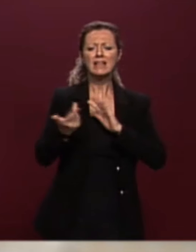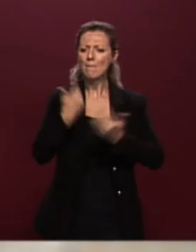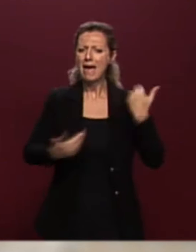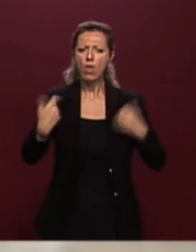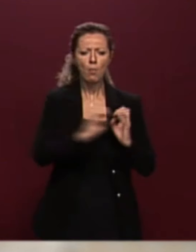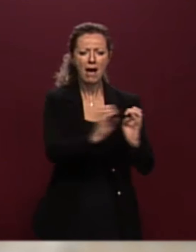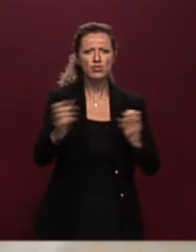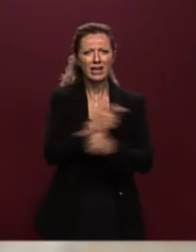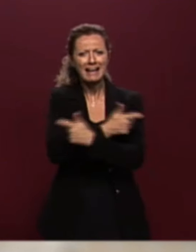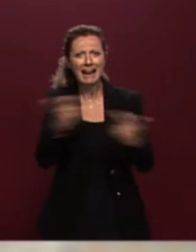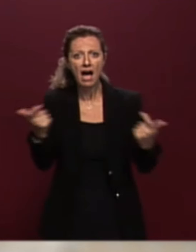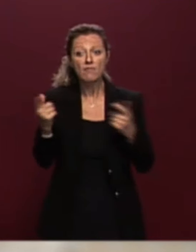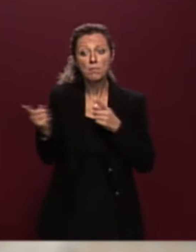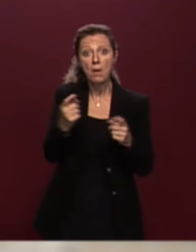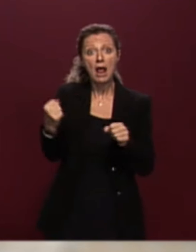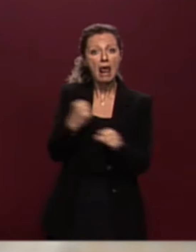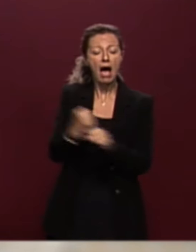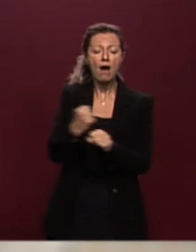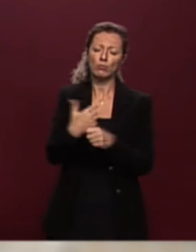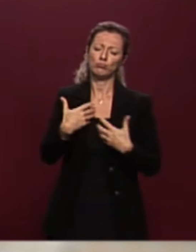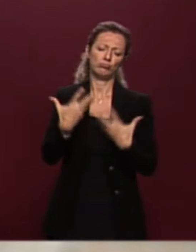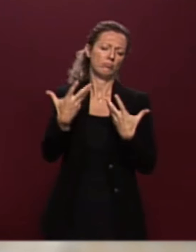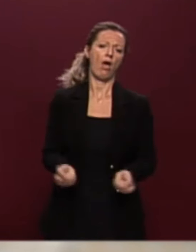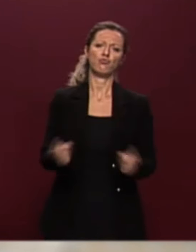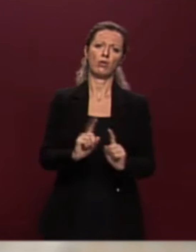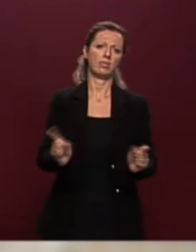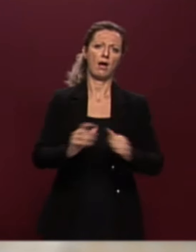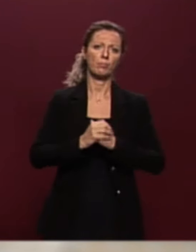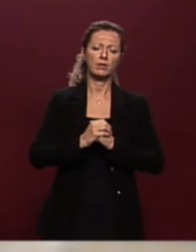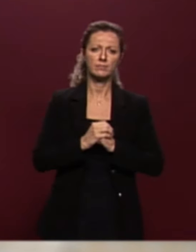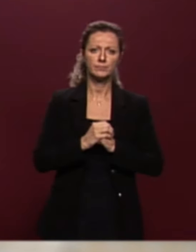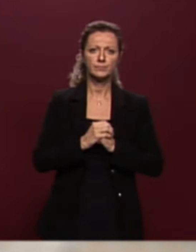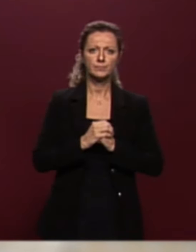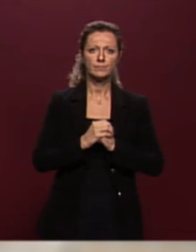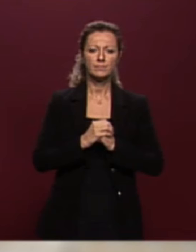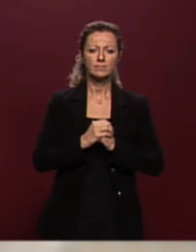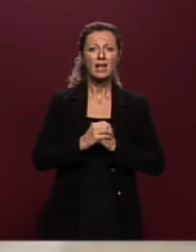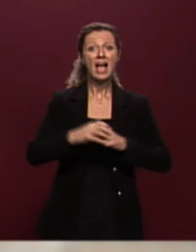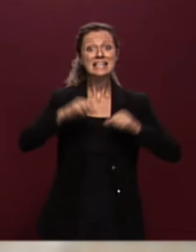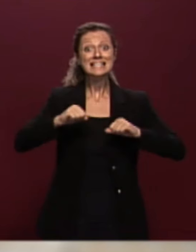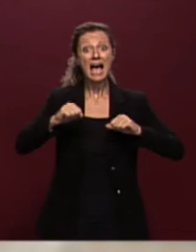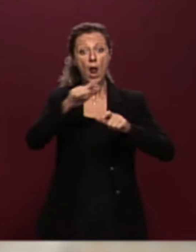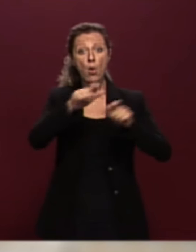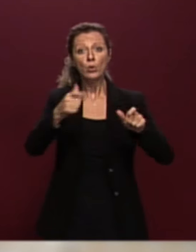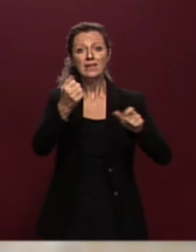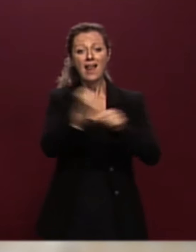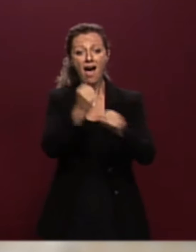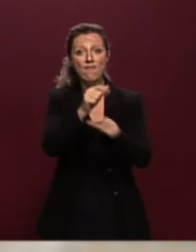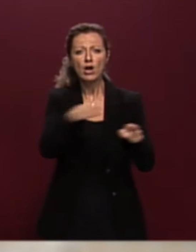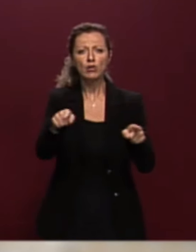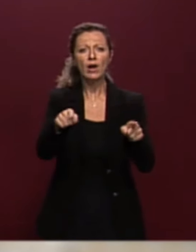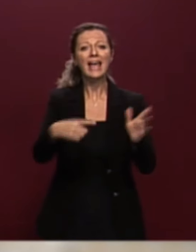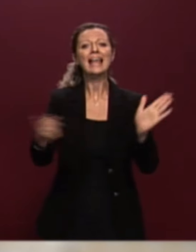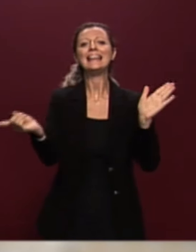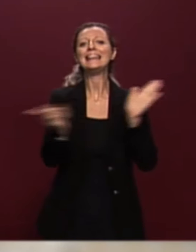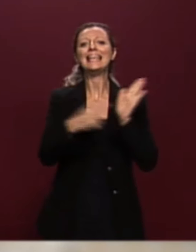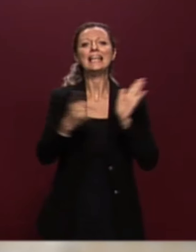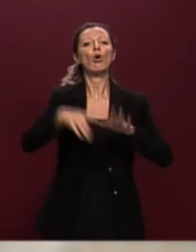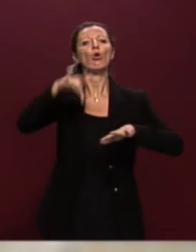nello svolgimento del proprio lavoro. L'incolumità dei lavoratori è un diritto inalienabile della persona